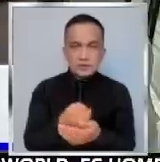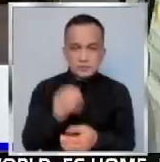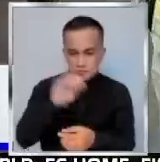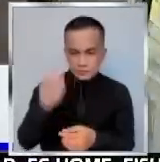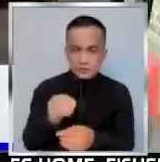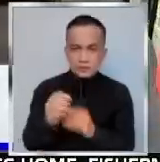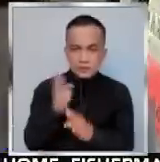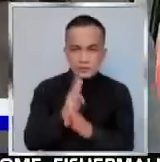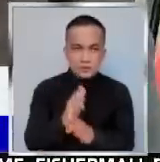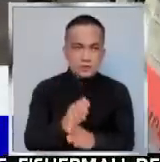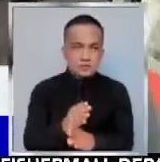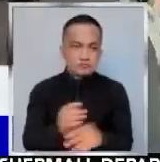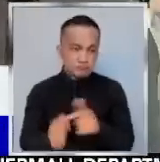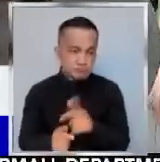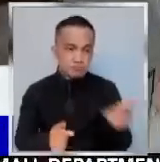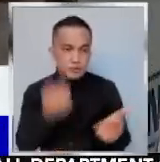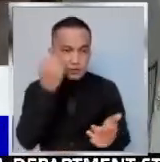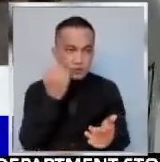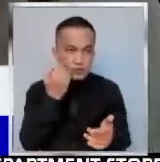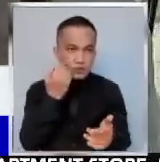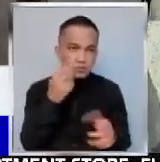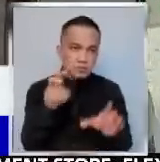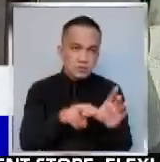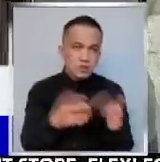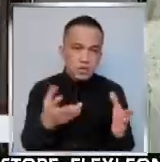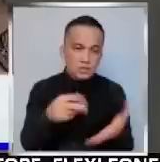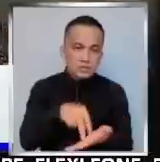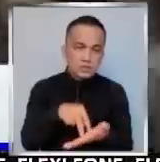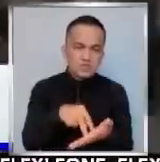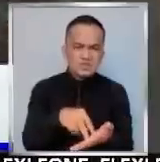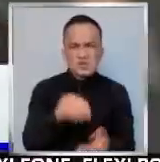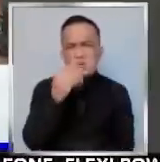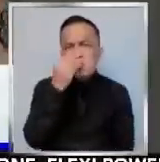ang pasahero, walang standing. Mga liit lang yung mauwi namin.